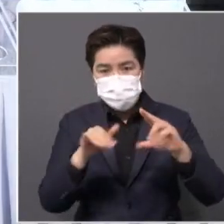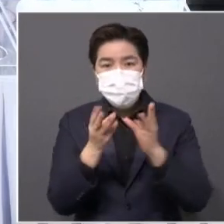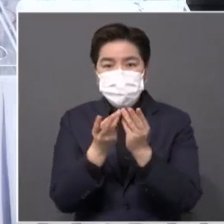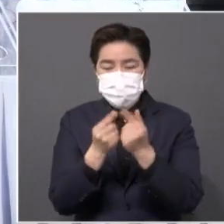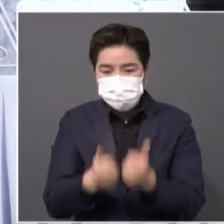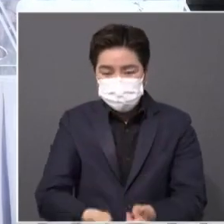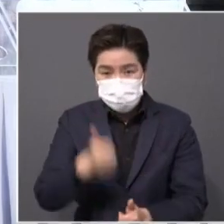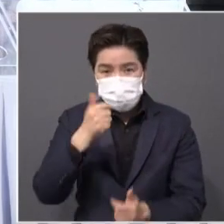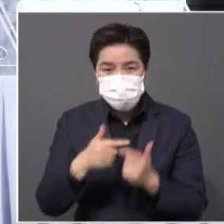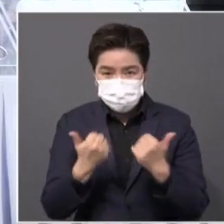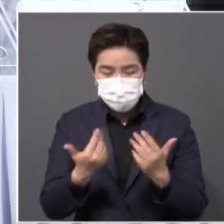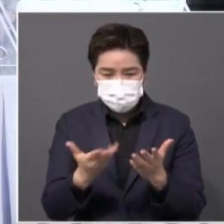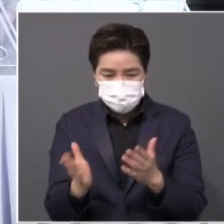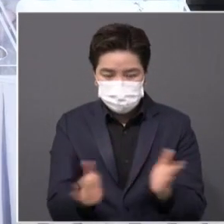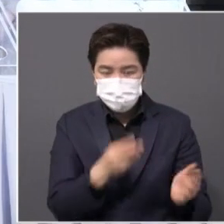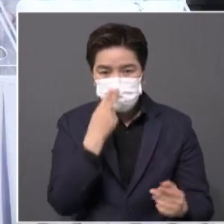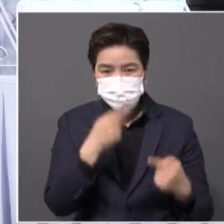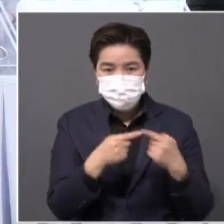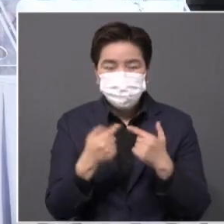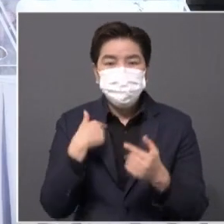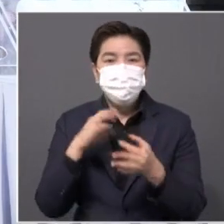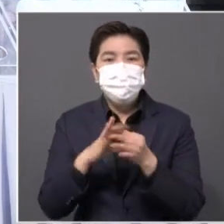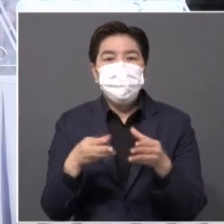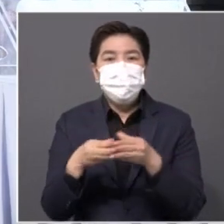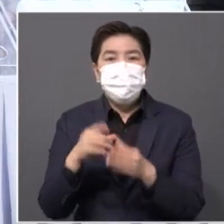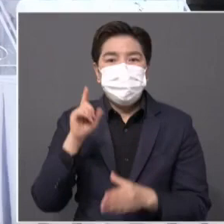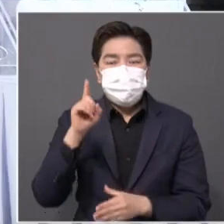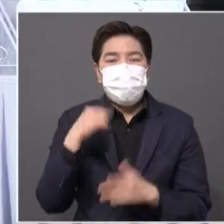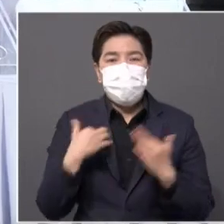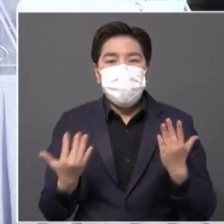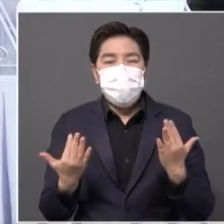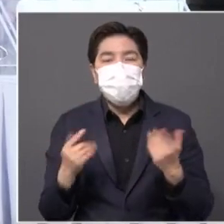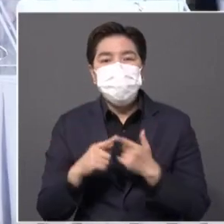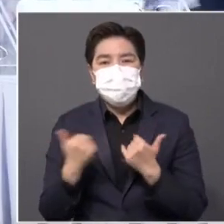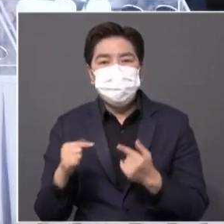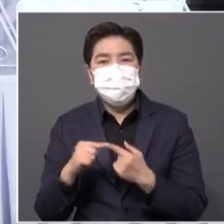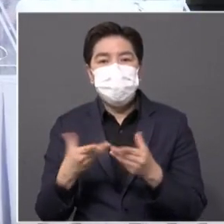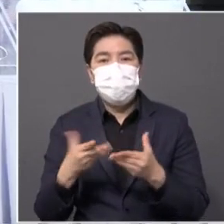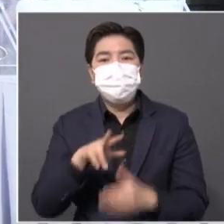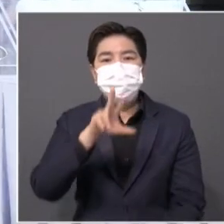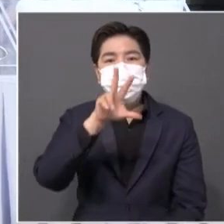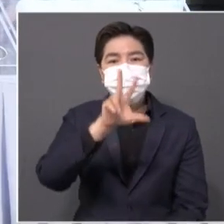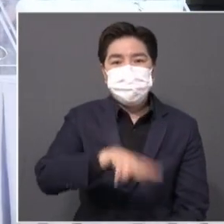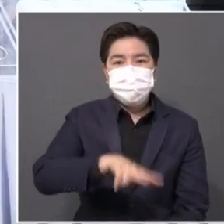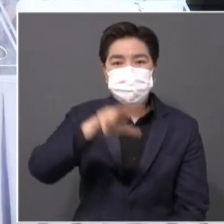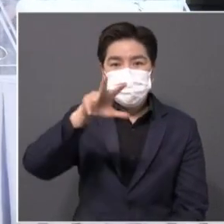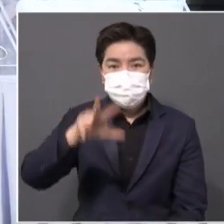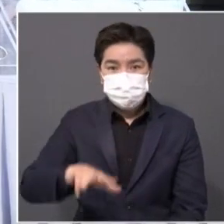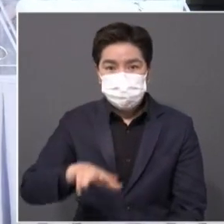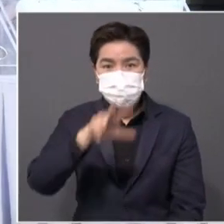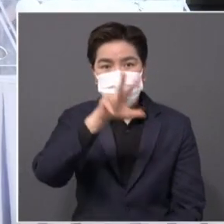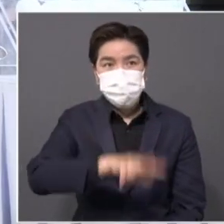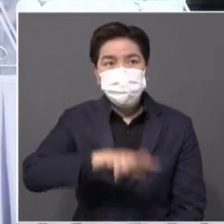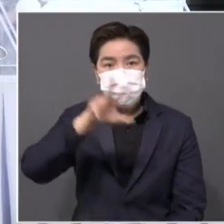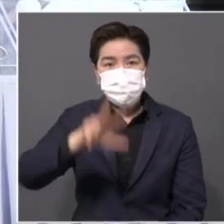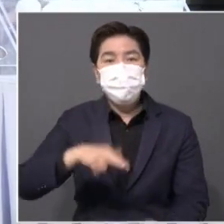พรรคที่ได้จากการจับสลากนะครับถัดมาครับคุณผู้ชมเป็นอีกหนึ่งพรรคที่ก็รอกันอยู่เหมือนกันพรรคเพื่อไทยเมื่อวานนี้นายแพทย์